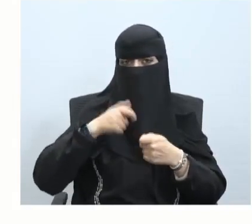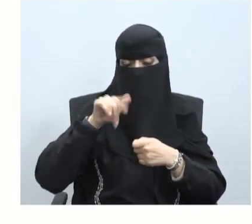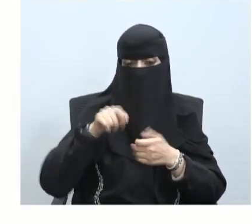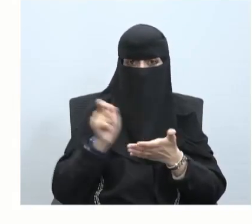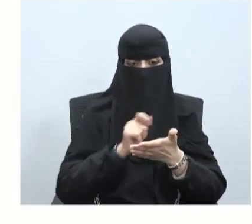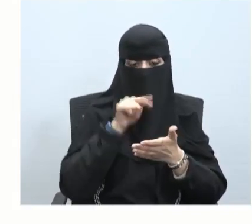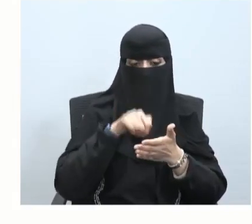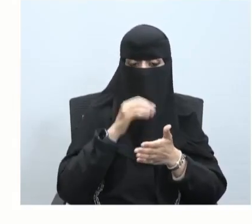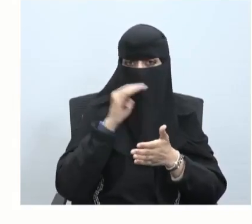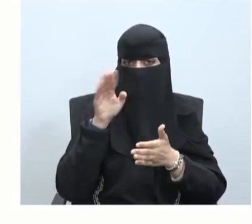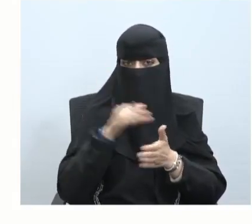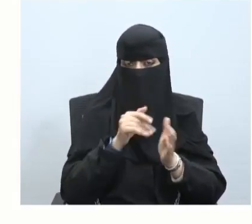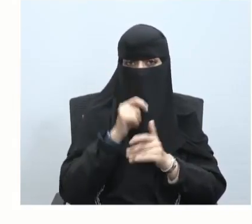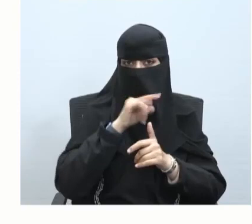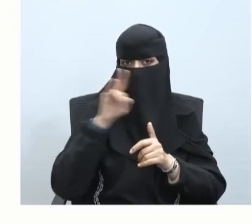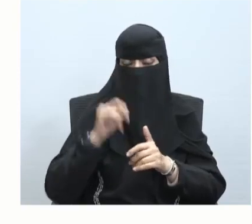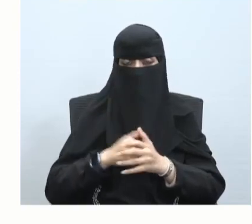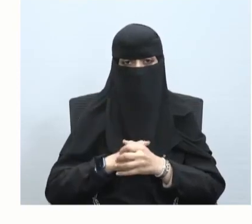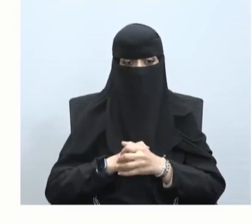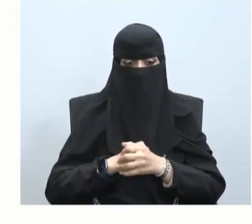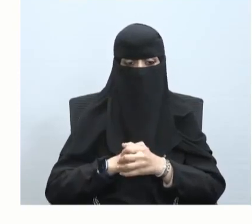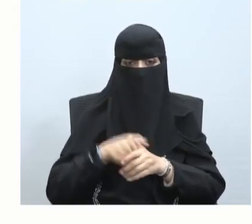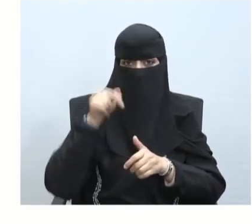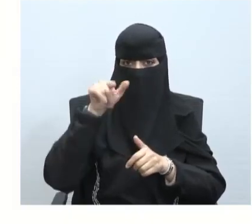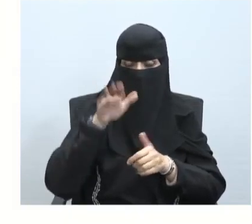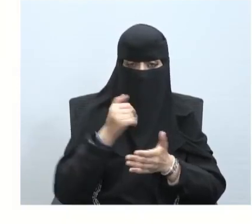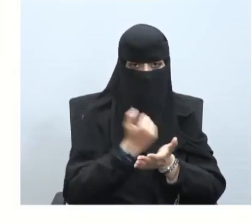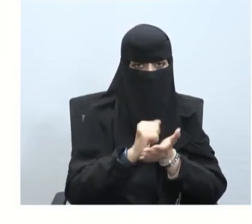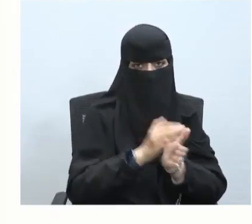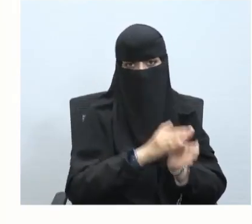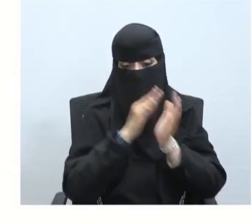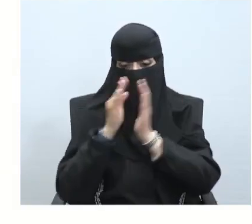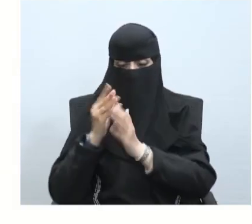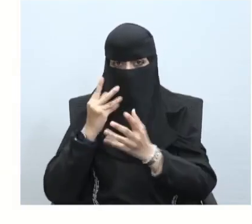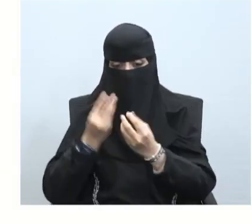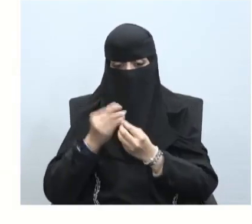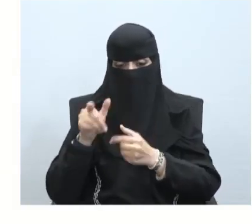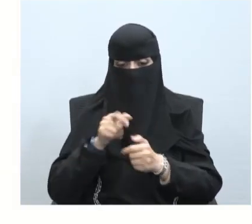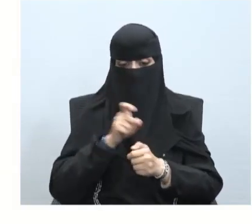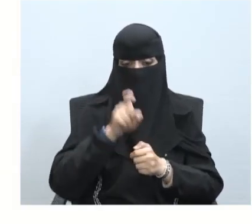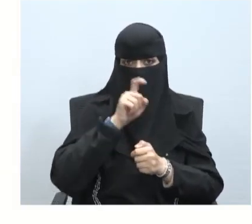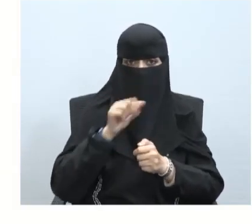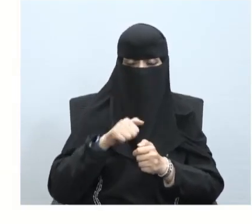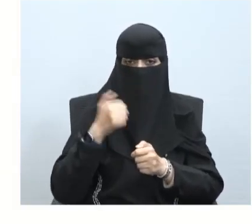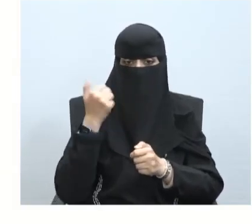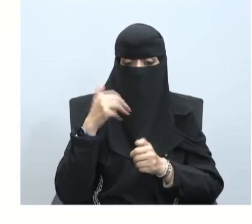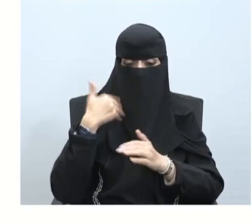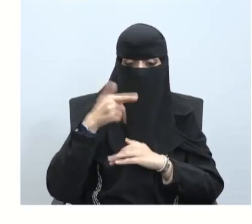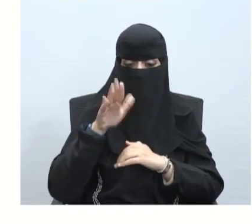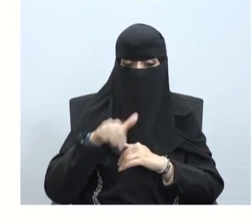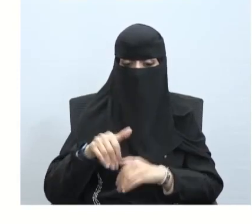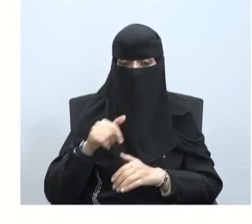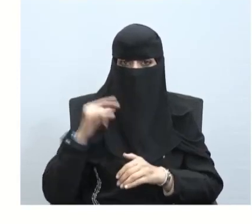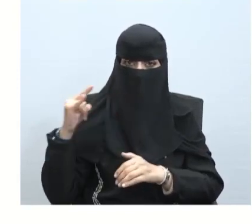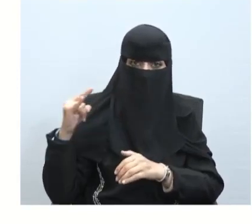فاكتب الاجابه لا الان نمسح وننتقل واياكم الى السؤال التالي وهنا